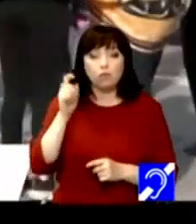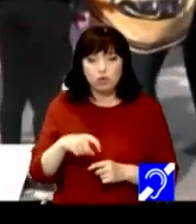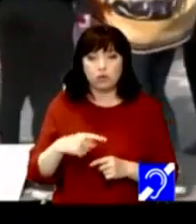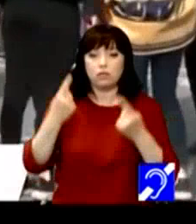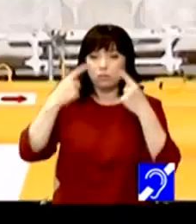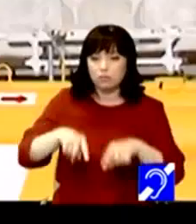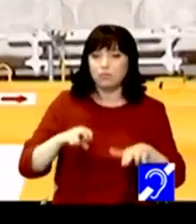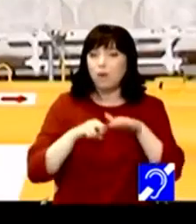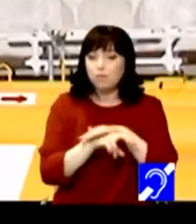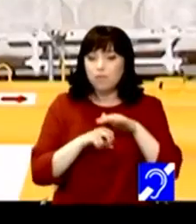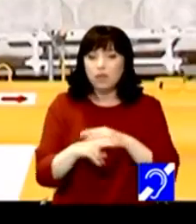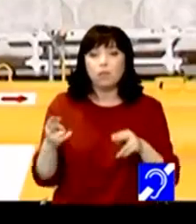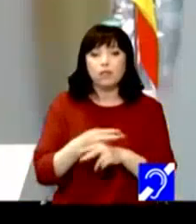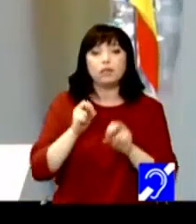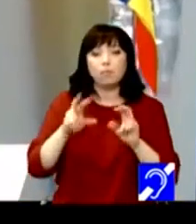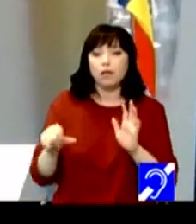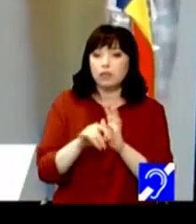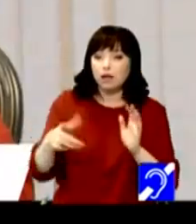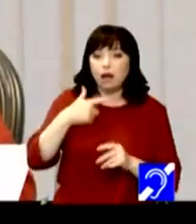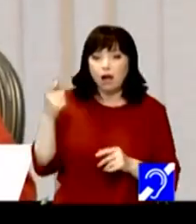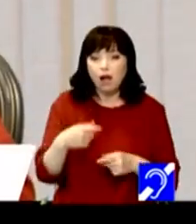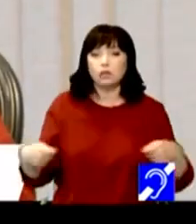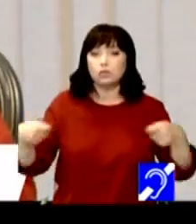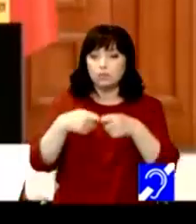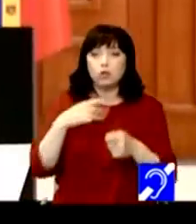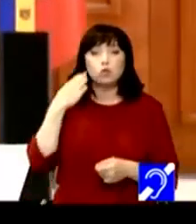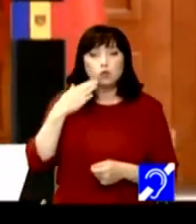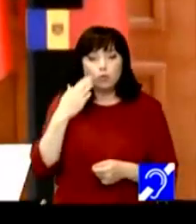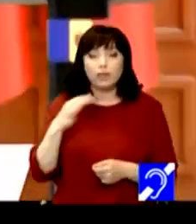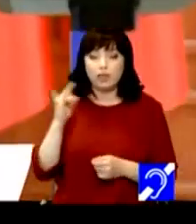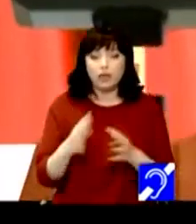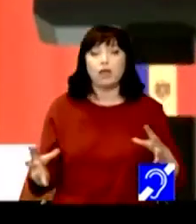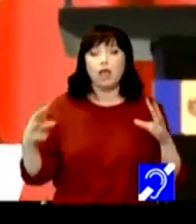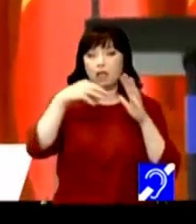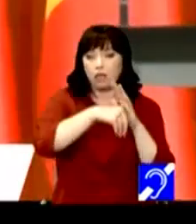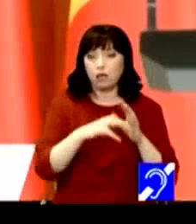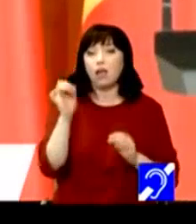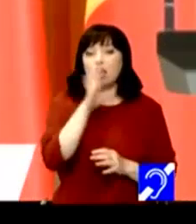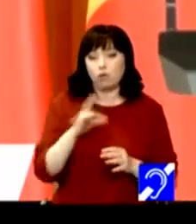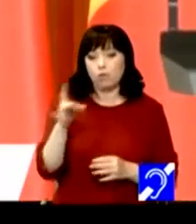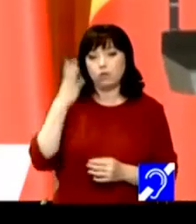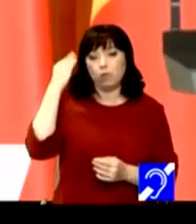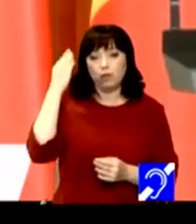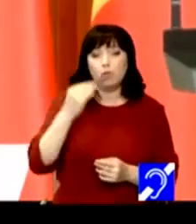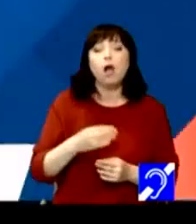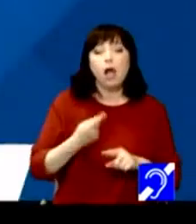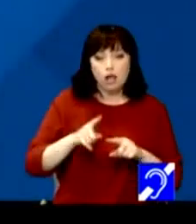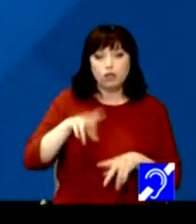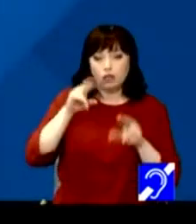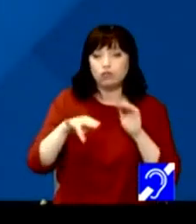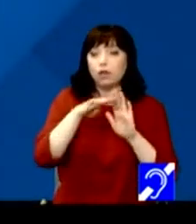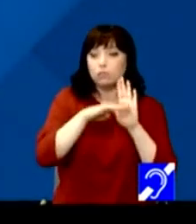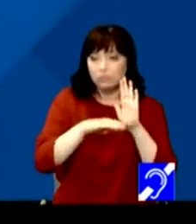criza refugiaților, securitatea energetică, cooperarea cu România și integrarea europeană a Republicii Moldova vor face